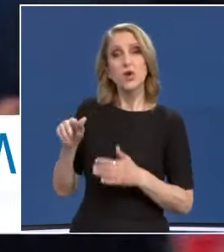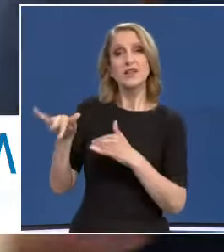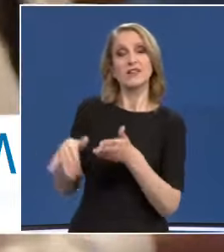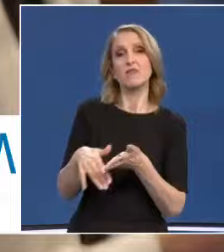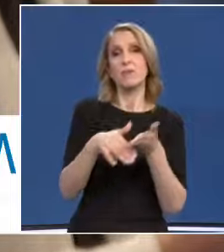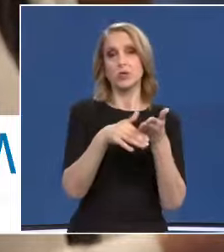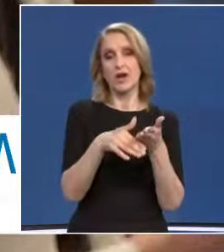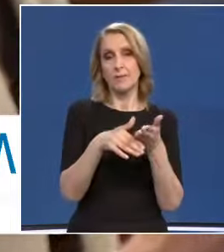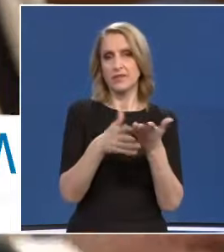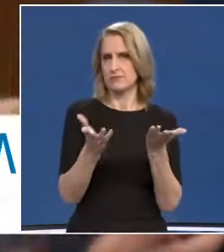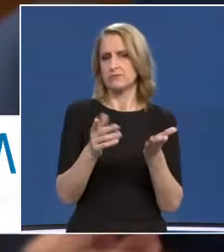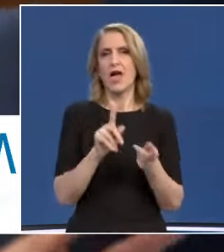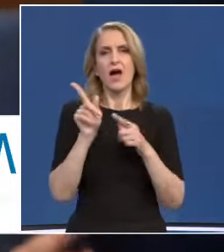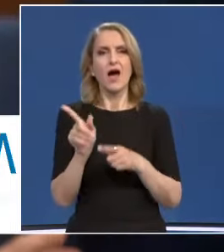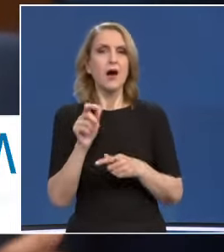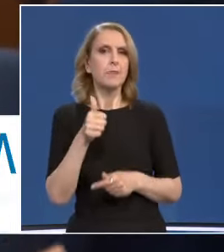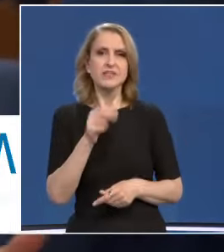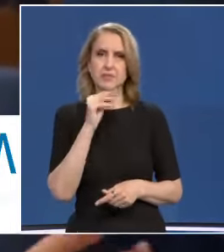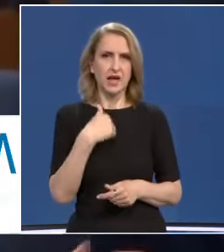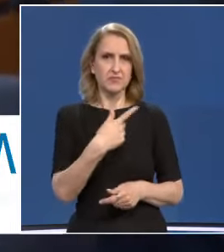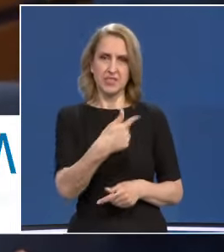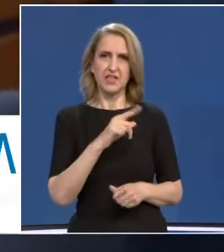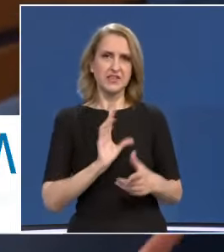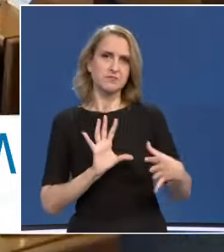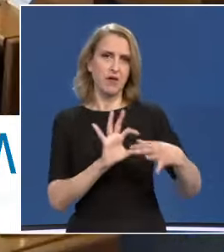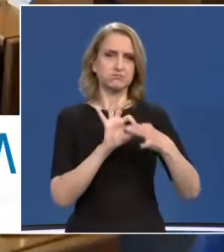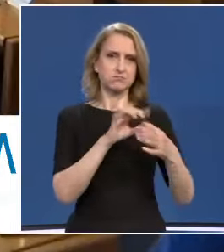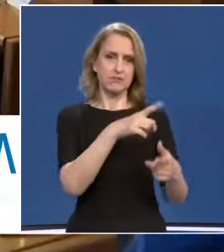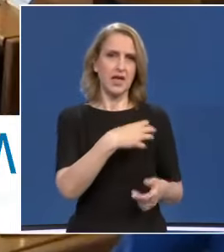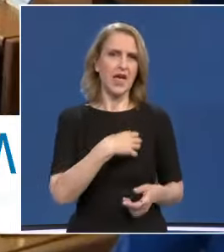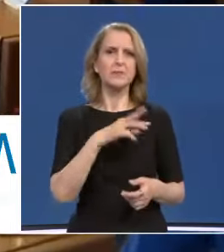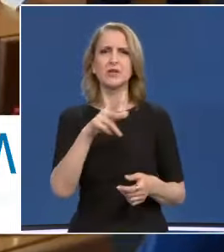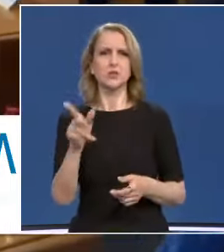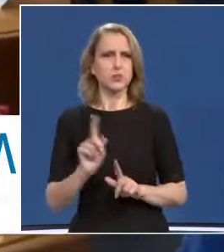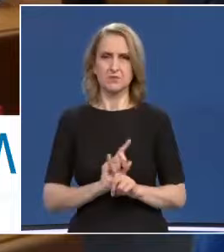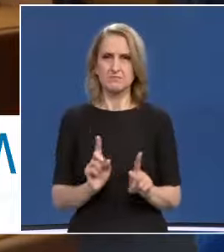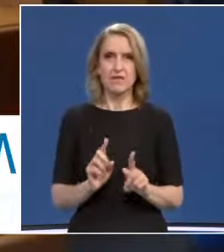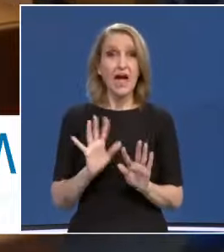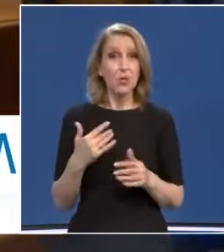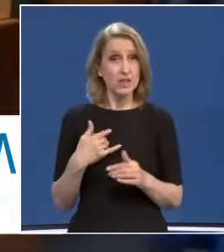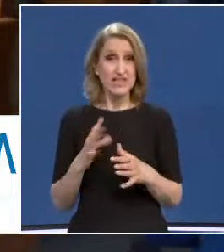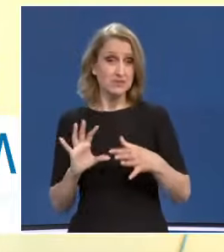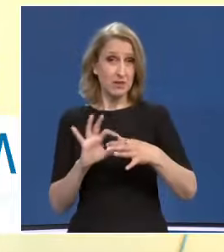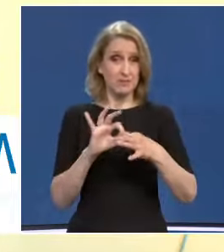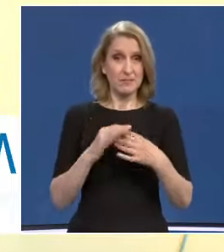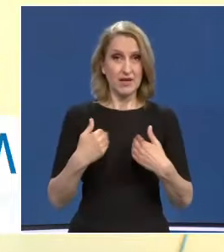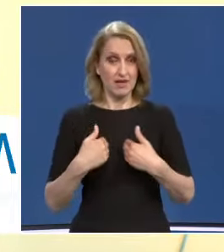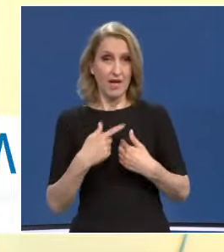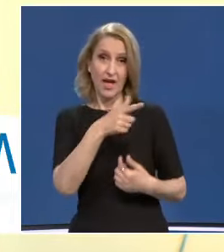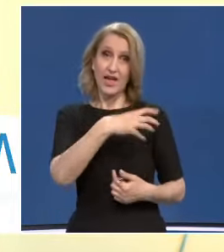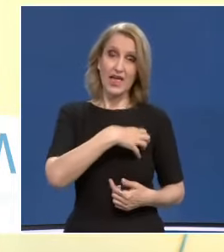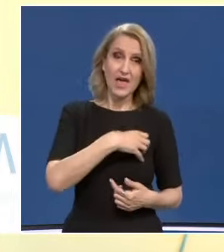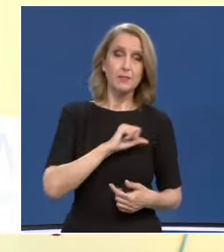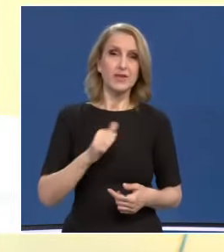подкрепят? От БСП отрекоха да са влизали в коалиция с когото и да е. Ако имаше такава сглобка между ГЕРБ